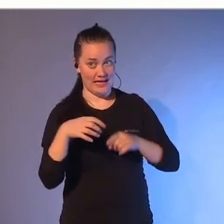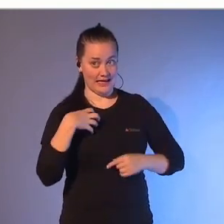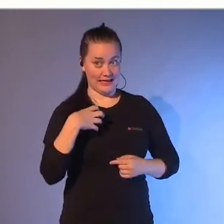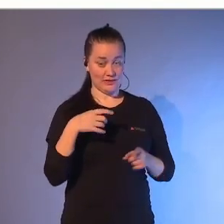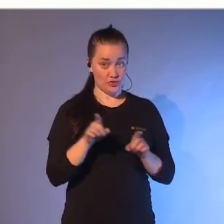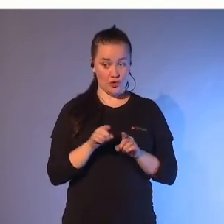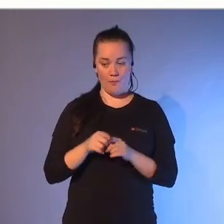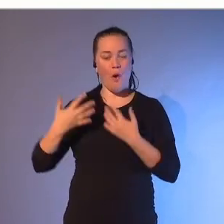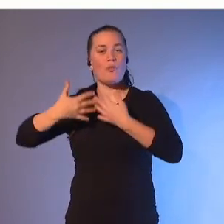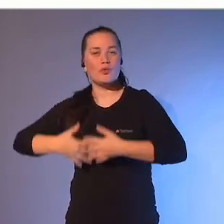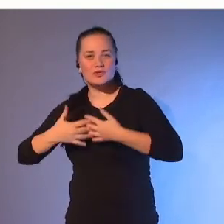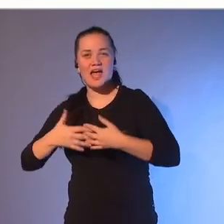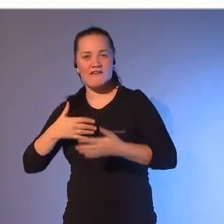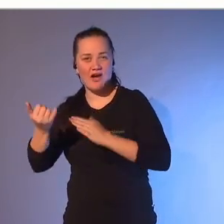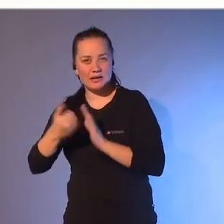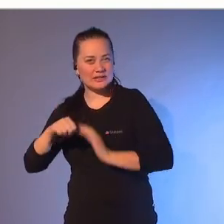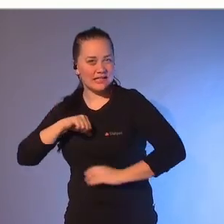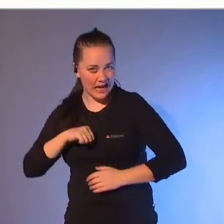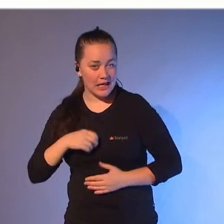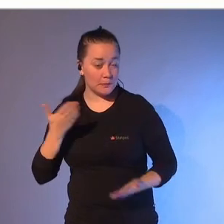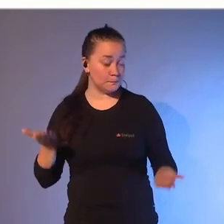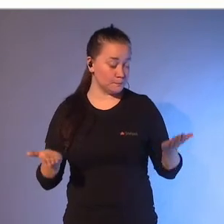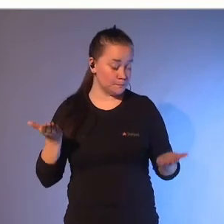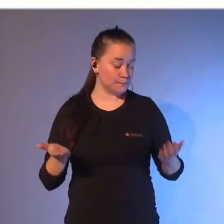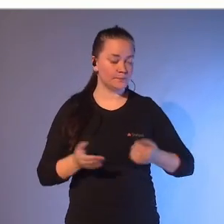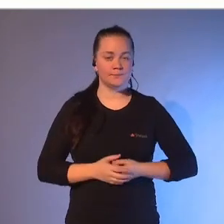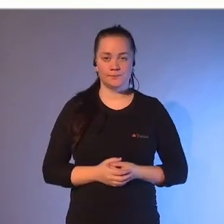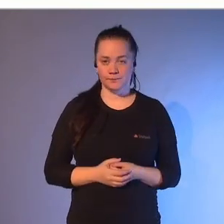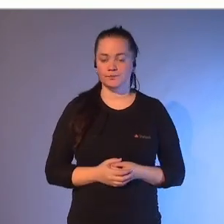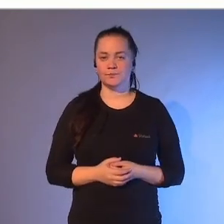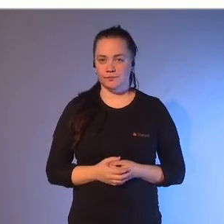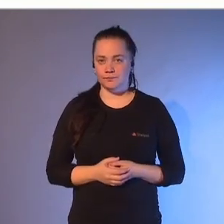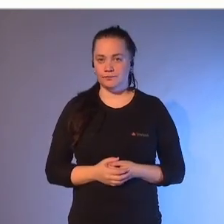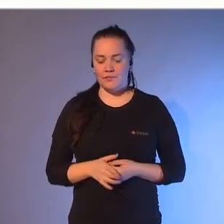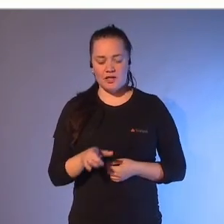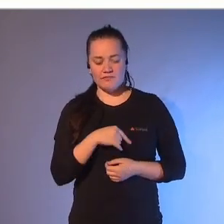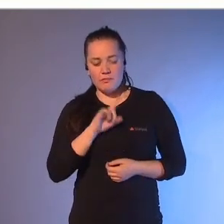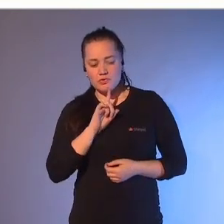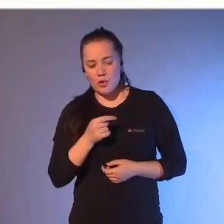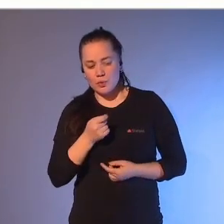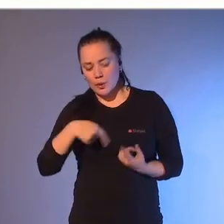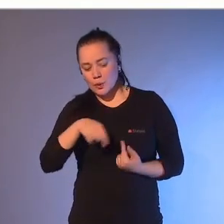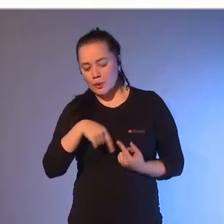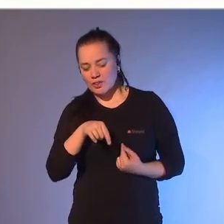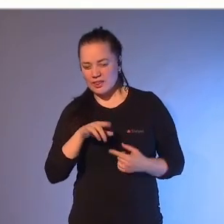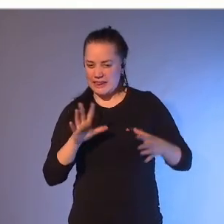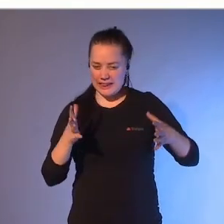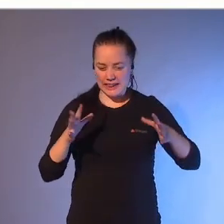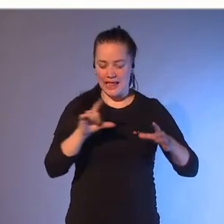å produsere et faginnhold. Sånn at vi må stille noen spørsmål rundt her.